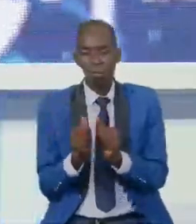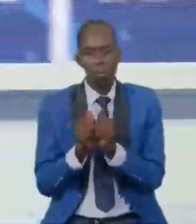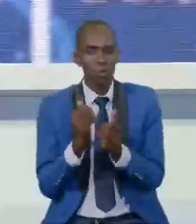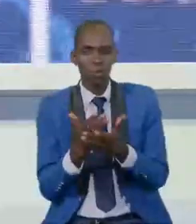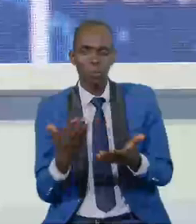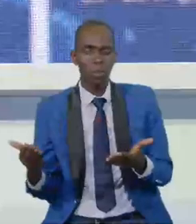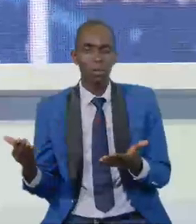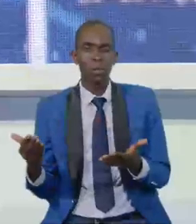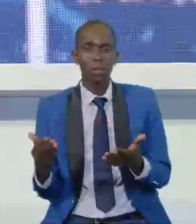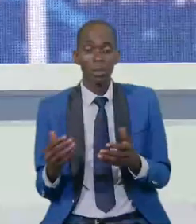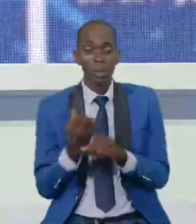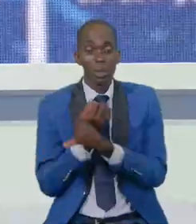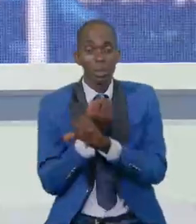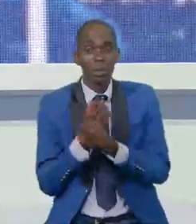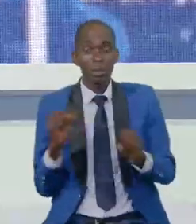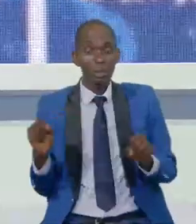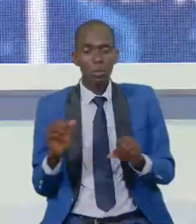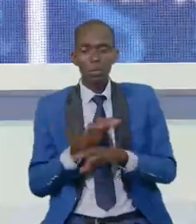chose.